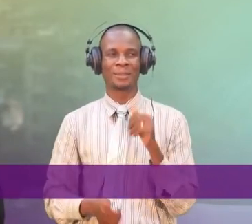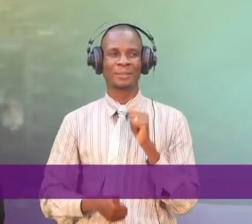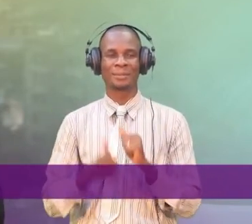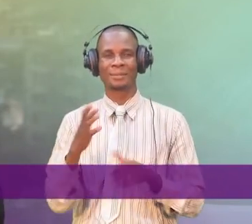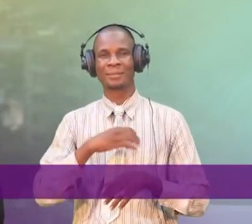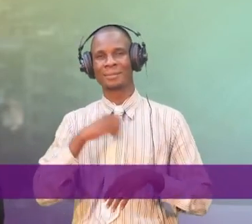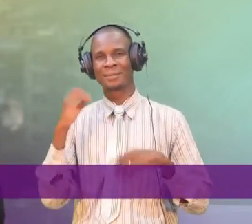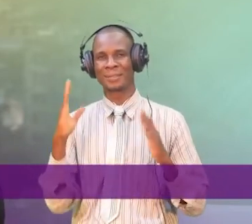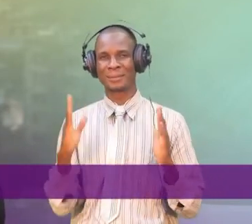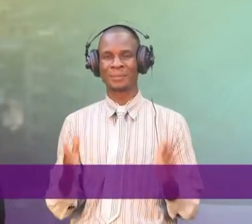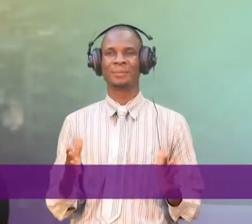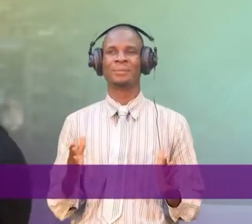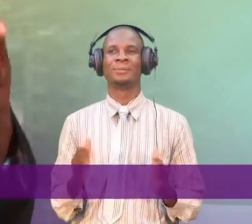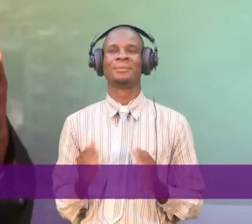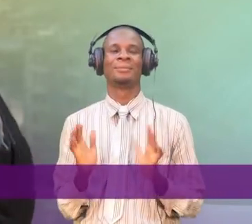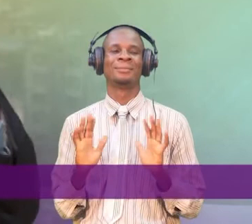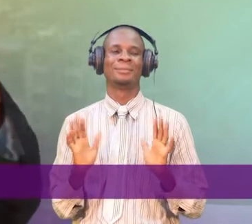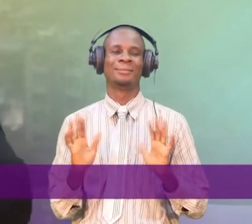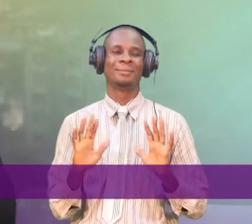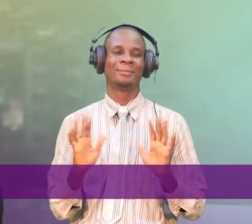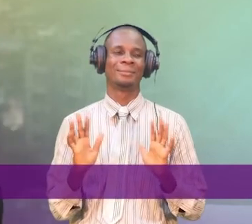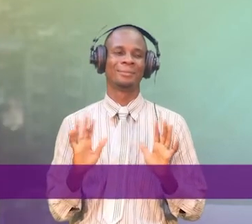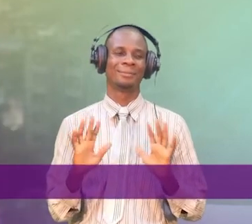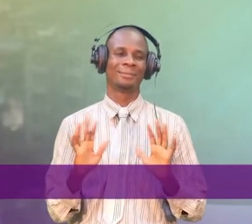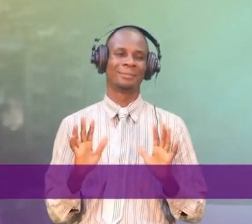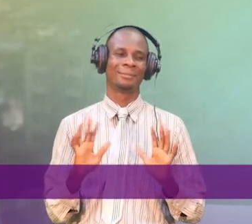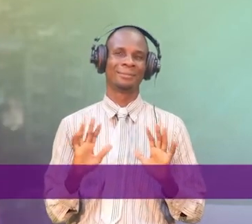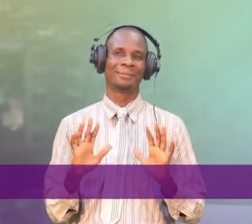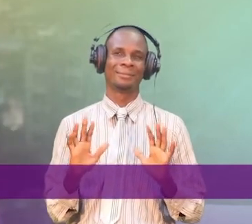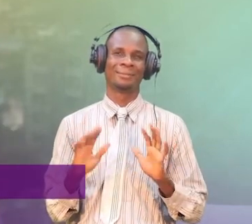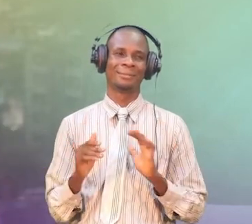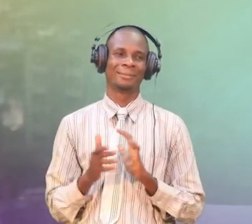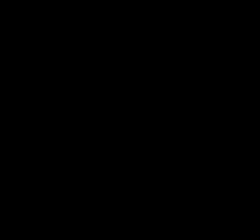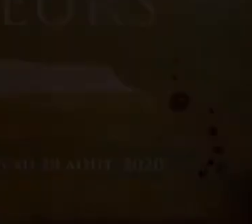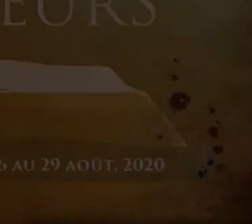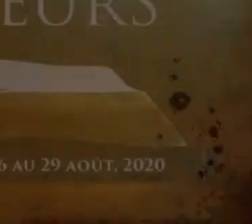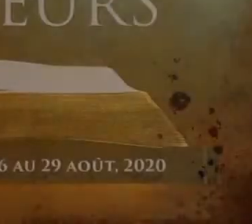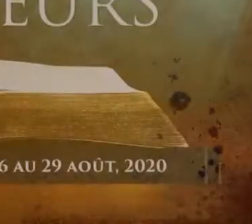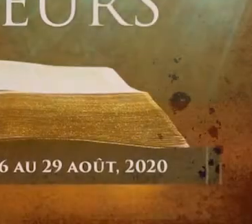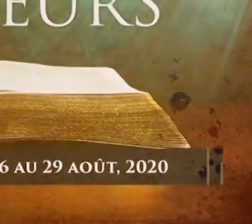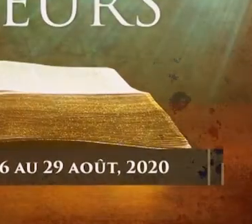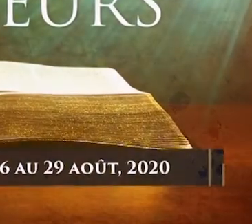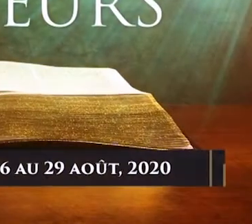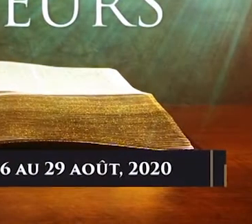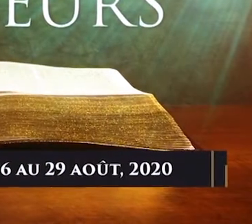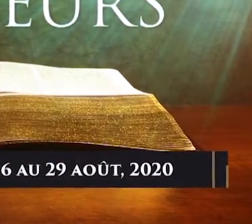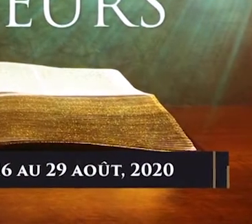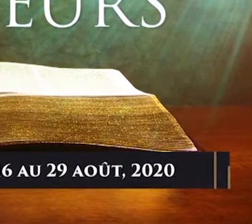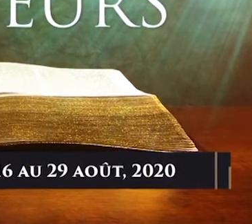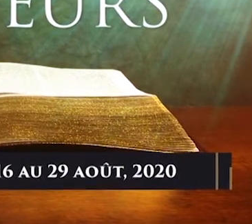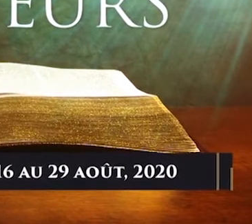ilongo oyo Nzambe abongisipo na biso. Nzambe apambo la bino. Amen.